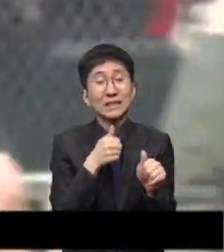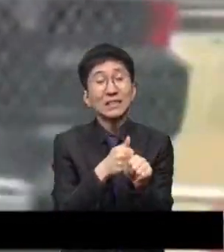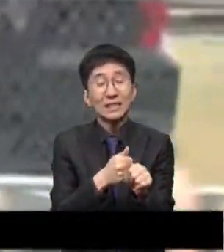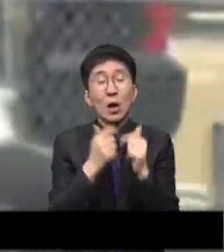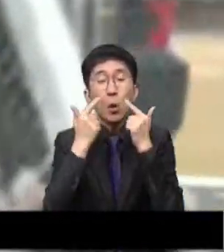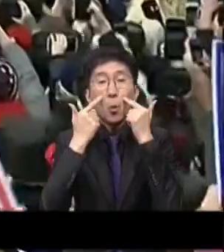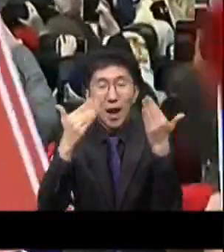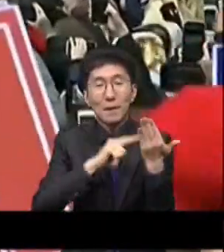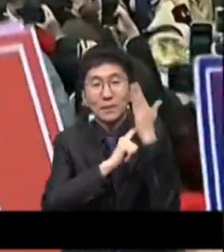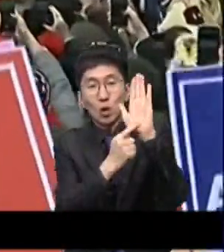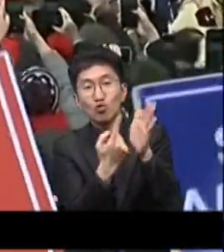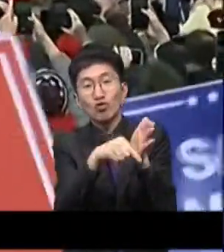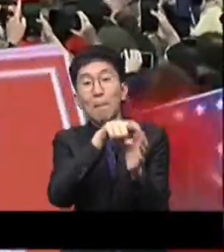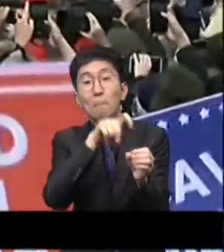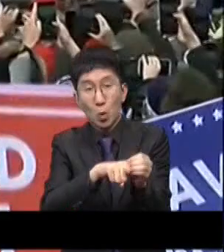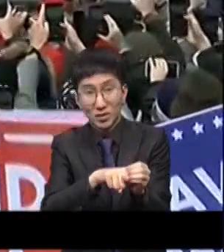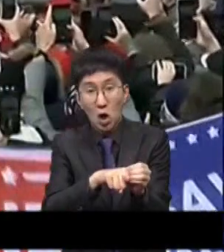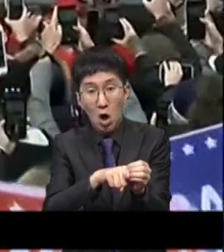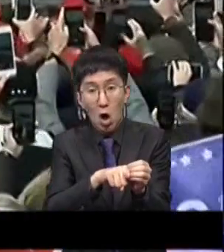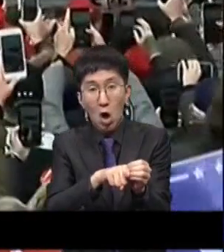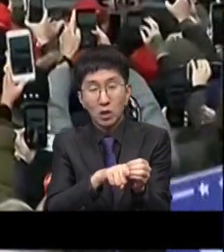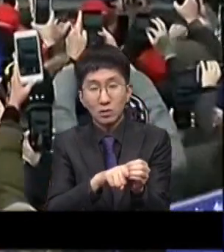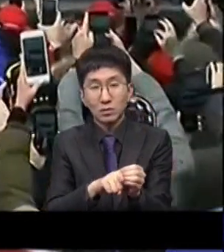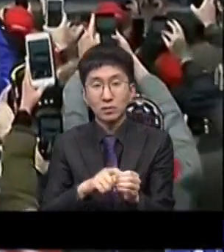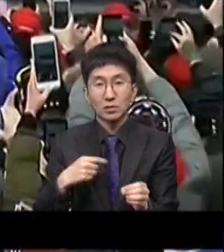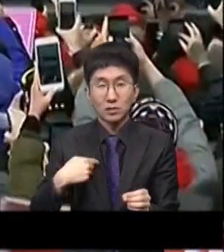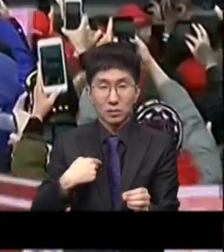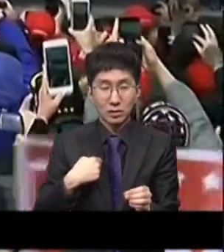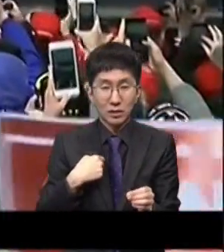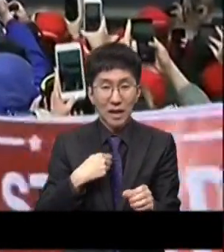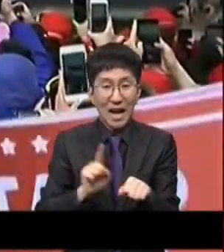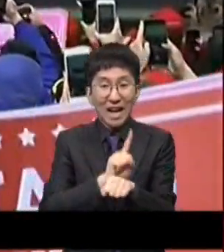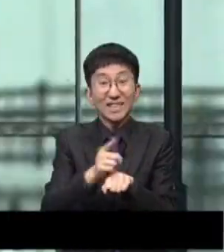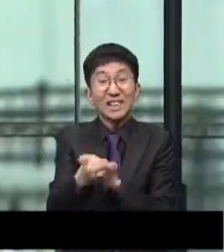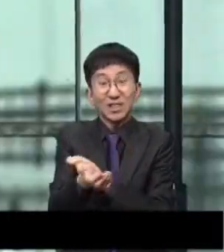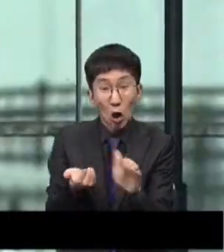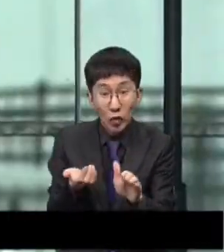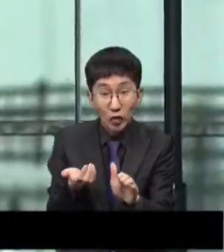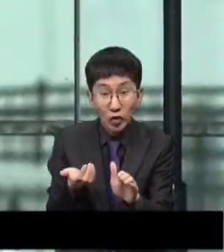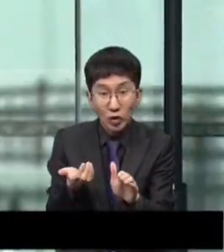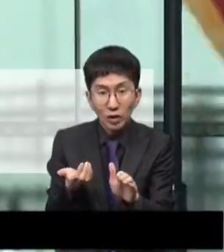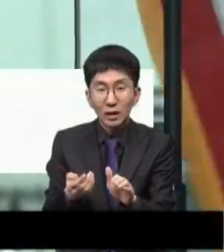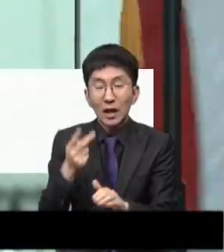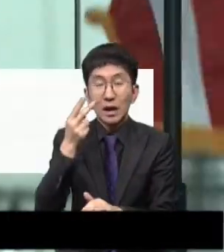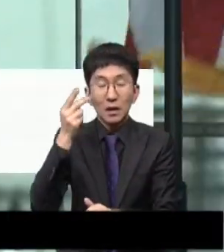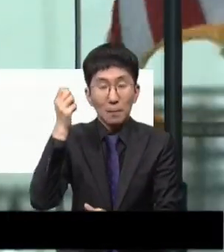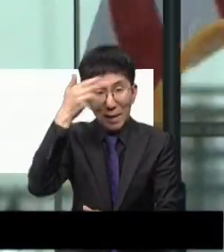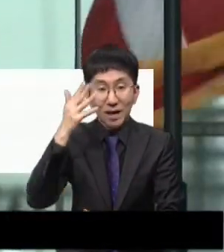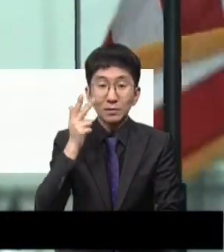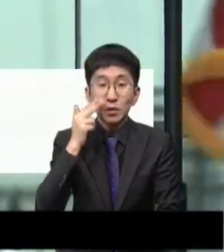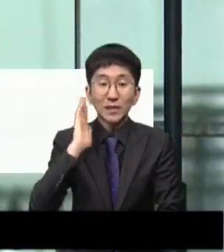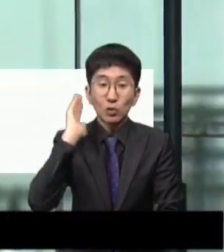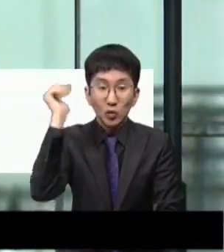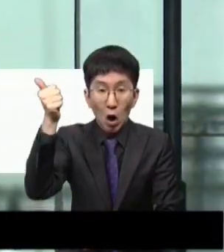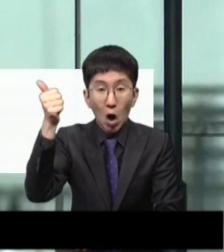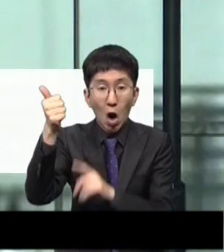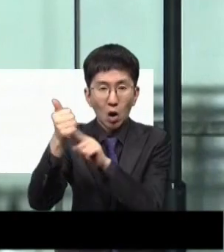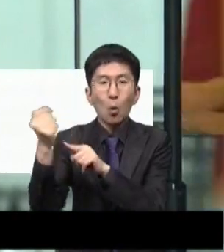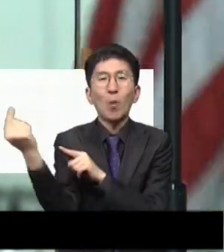전, 백악관 앞 불복 시위에 트럼프 대통령이 등장했습니다. We're going to walk down to the Capitol.